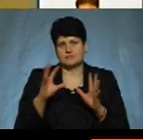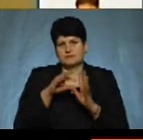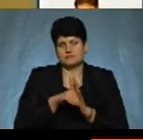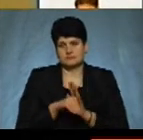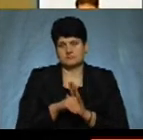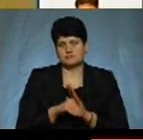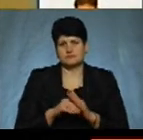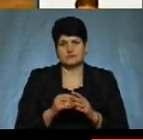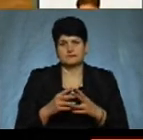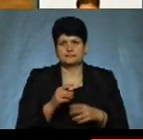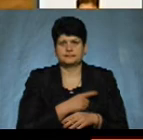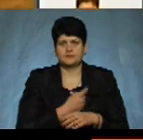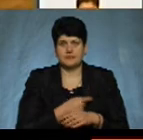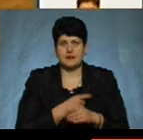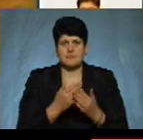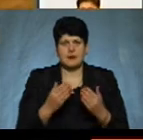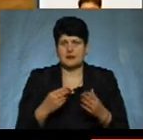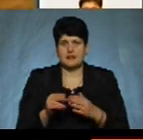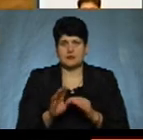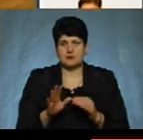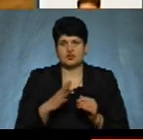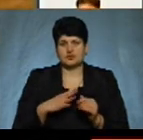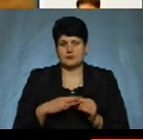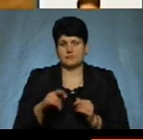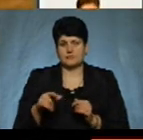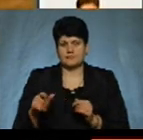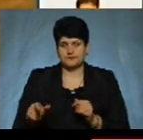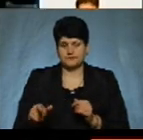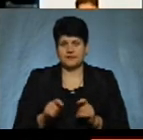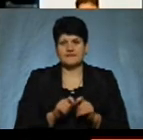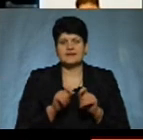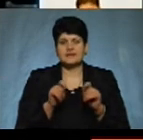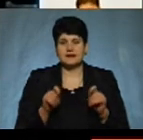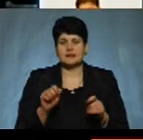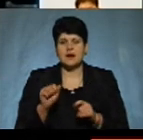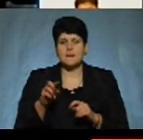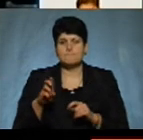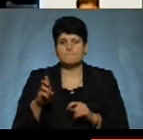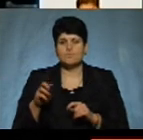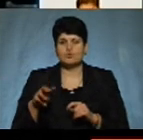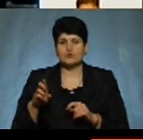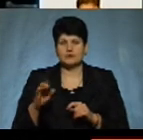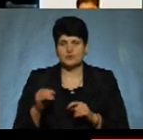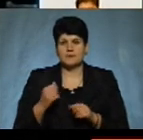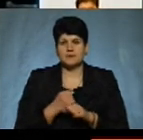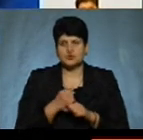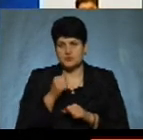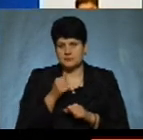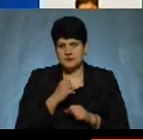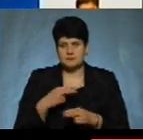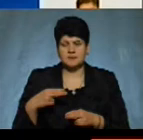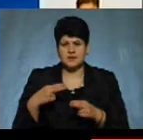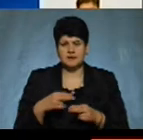амбулаторією. Меблі сюди не купували, чекають на мешканців. Відкрити амбулаторію, яка працює місяць, приїхало обласне і